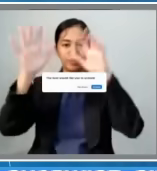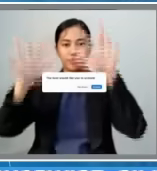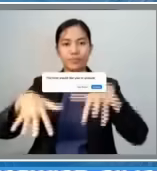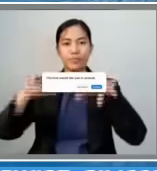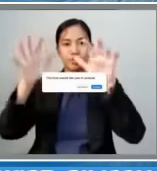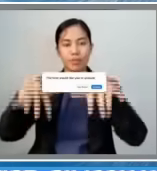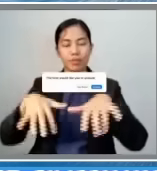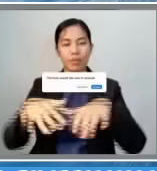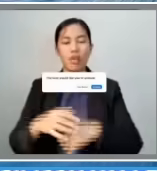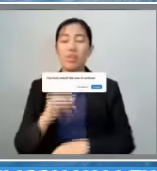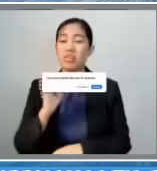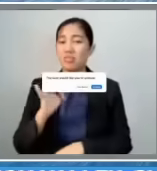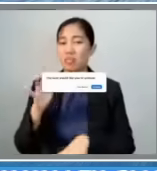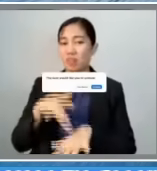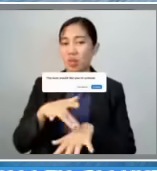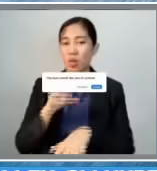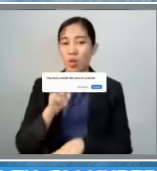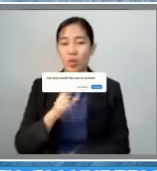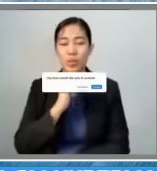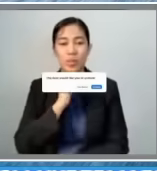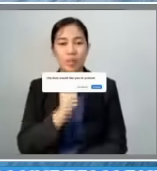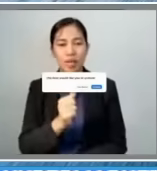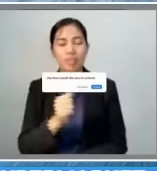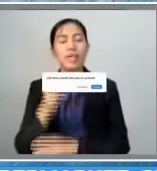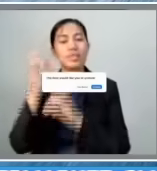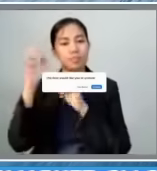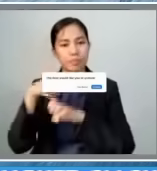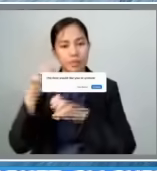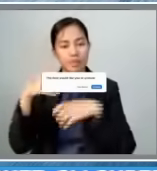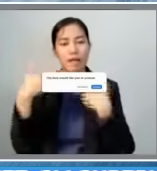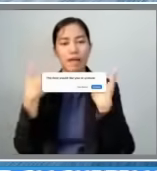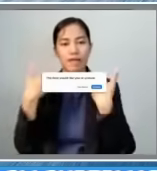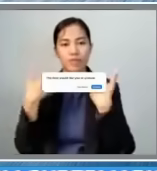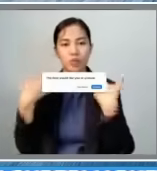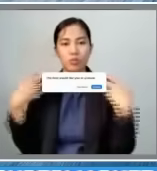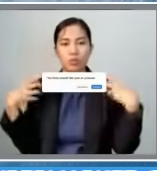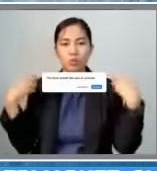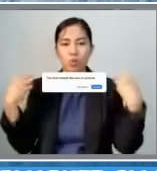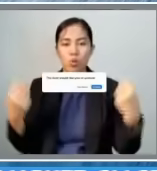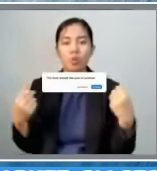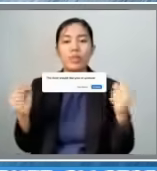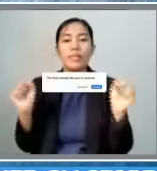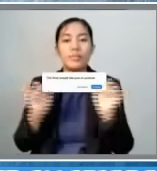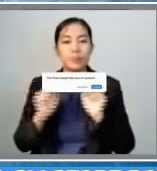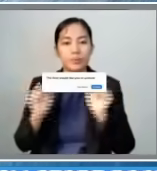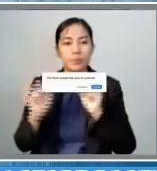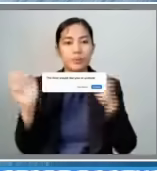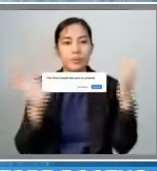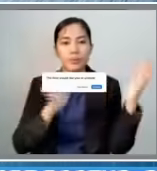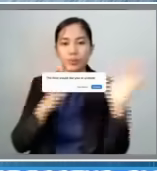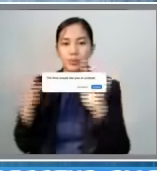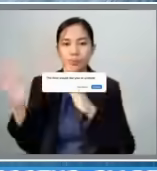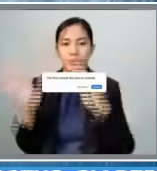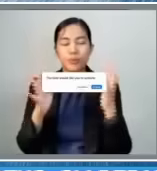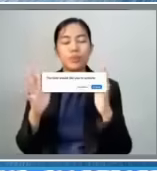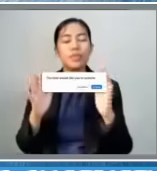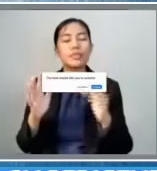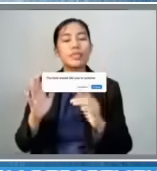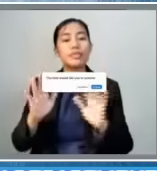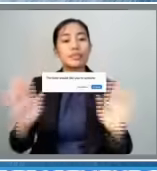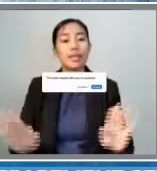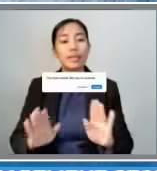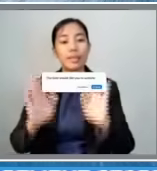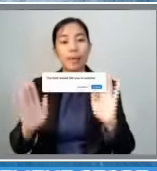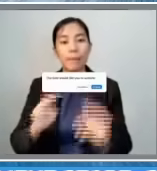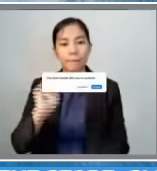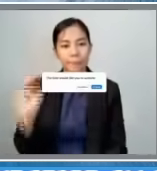o hindi ang bagyong Goring, asahan ang paglakas muli ng hanging habagat. Sa darating na Linggo o Lunes, maapektuhan nito